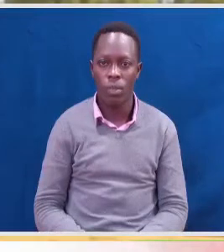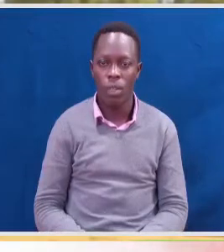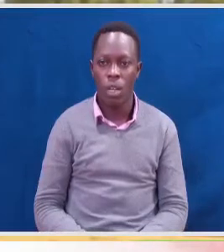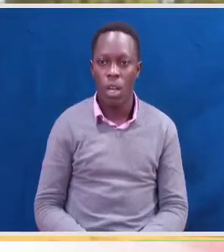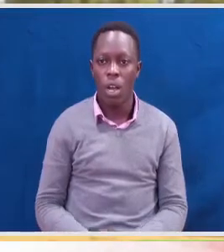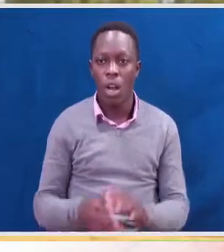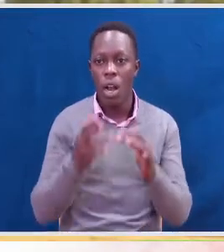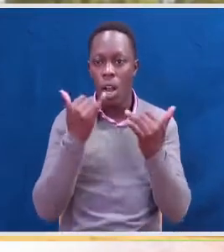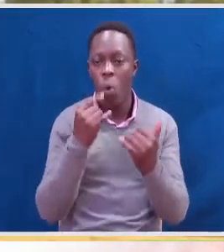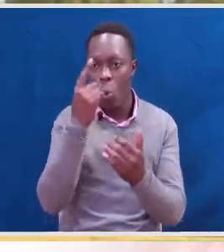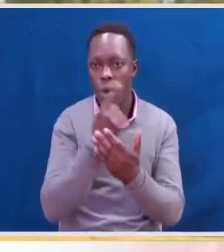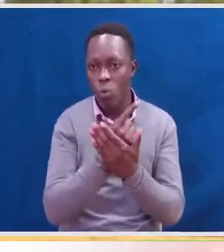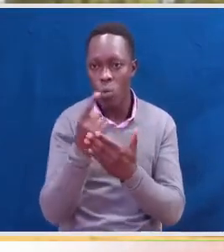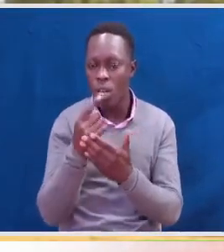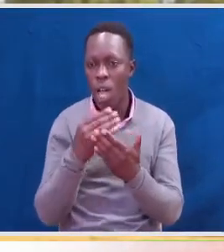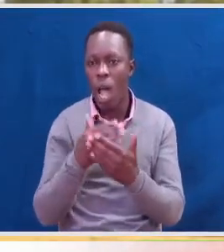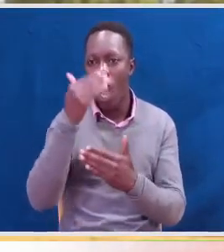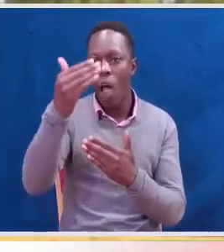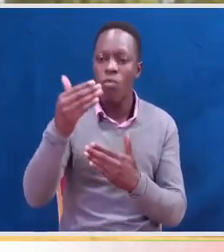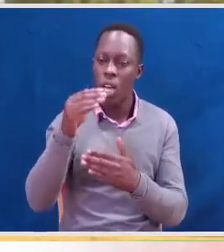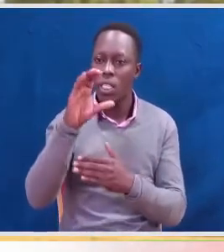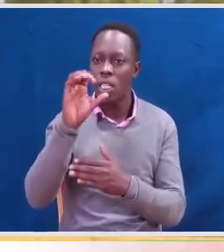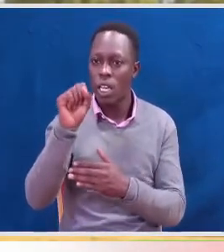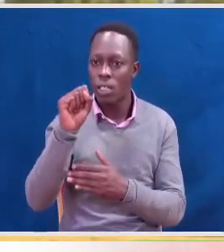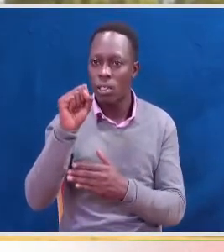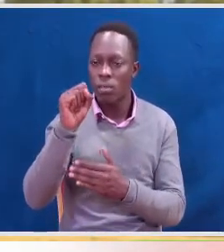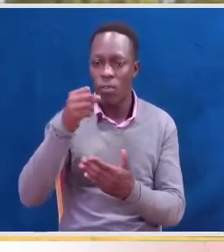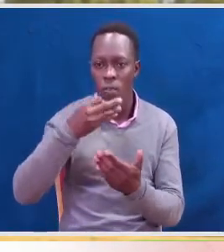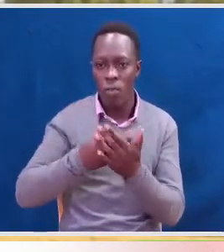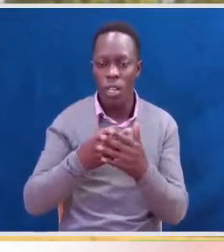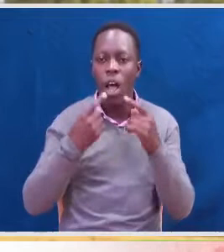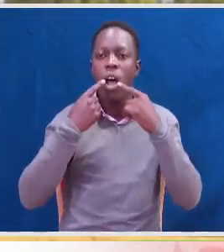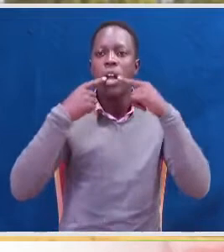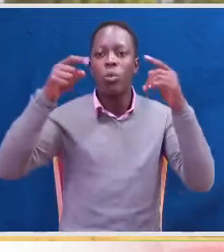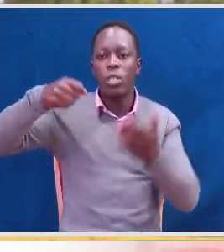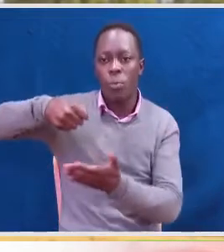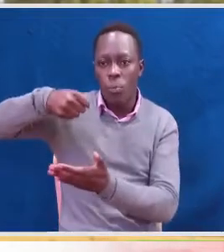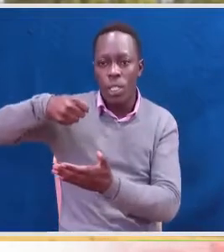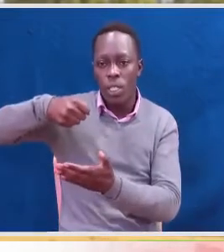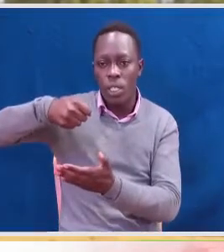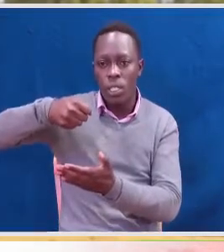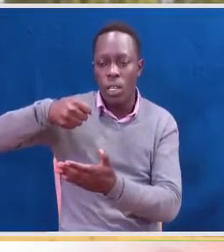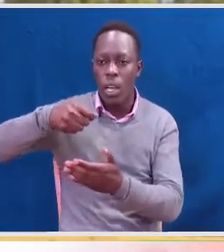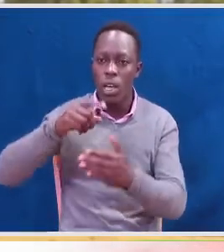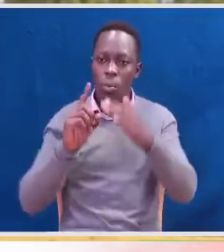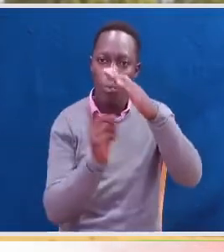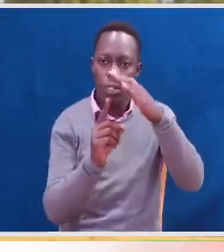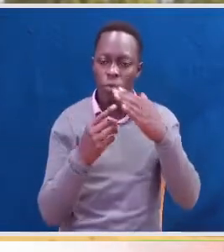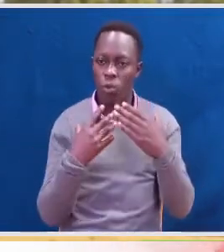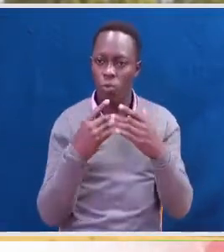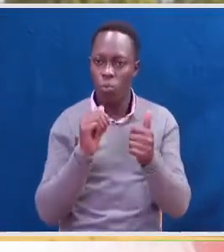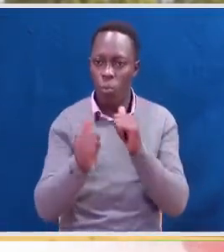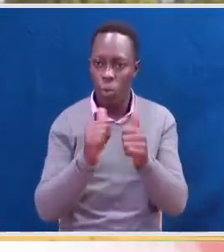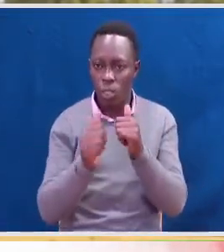Takriban wiki moja baada ya waziri wa fedha nchini Ikulu ya Tanzania kuweza kutangaza bajeti, huko wizara ya michezo ikitengewa shilingi